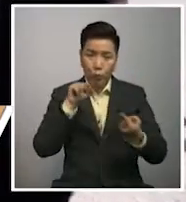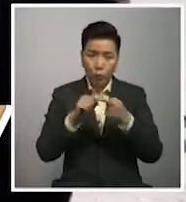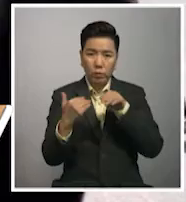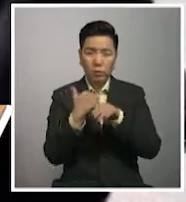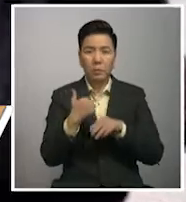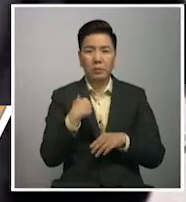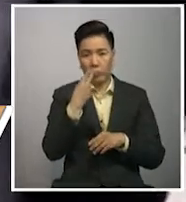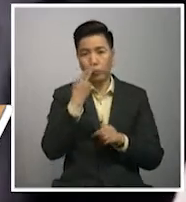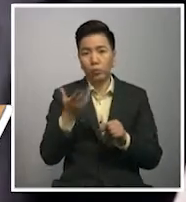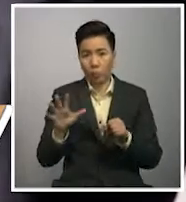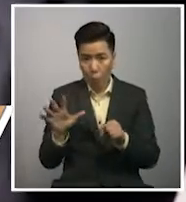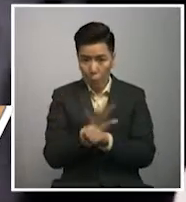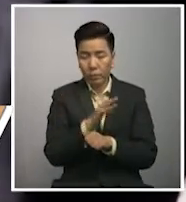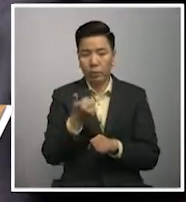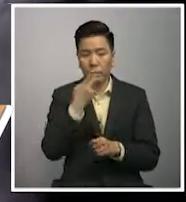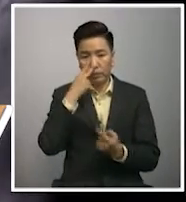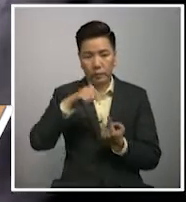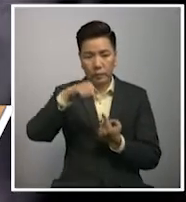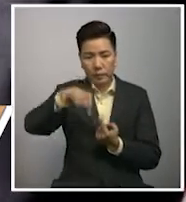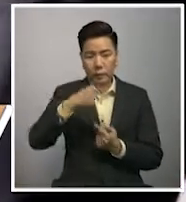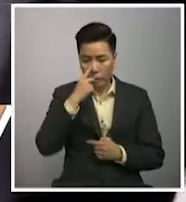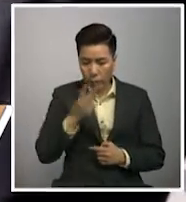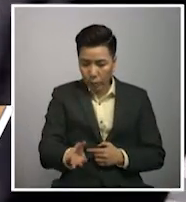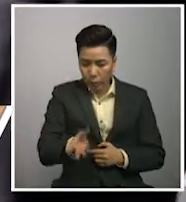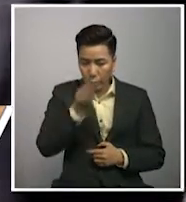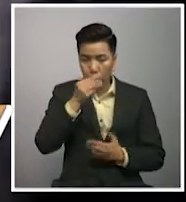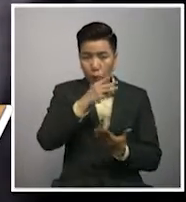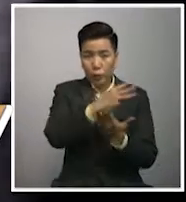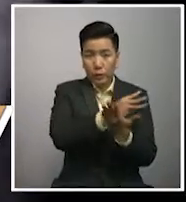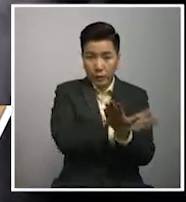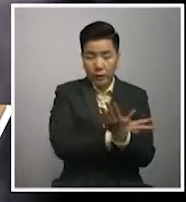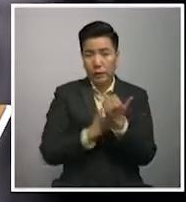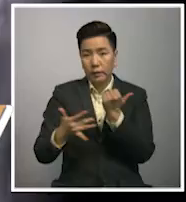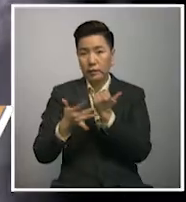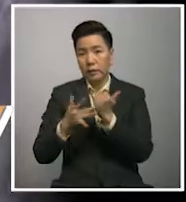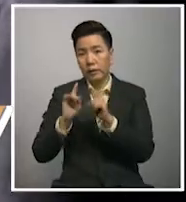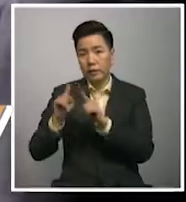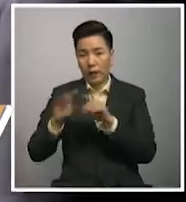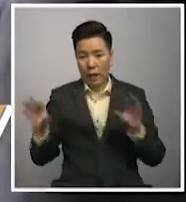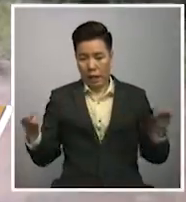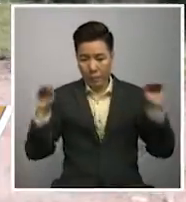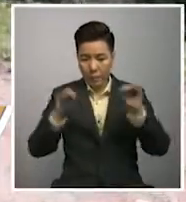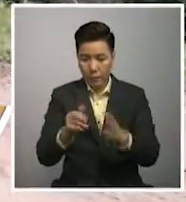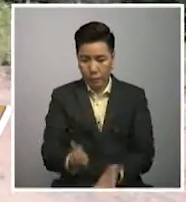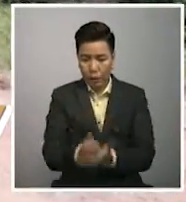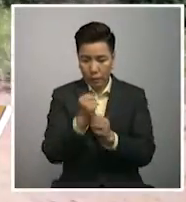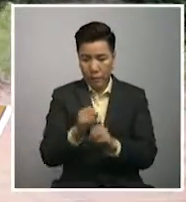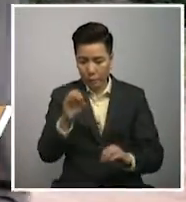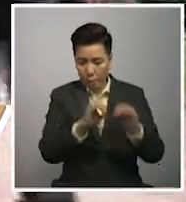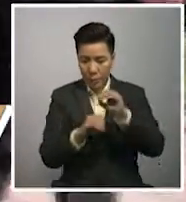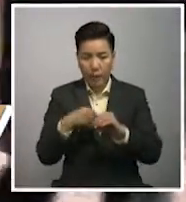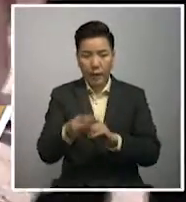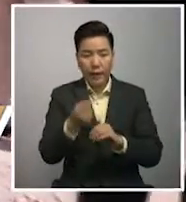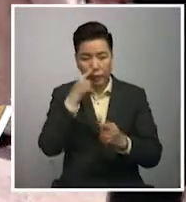ค่อนข้างครอบคลุมซึ่งที่นี้ได้นำความรู้ในเชิงวิชาการและเทคโนโลยีต่างๆเข้ามาช่วยในการดูแลความปลอดภัยบนท้องถ